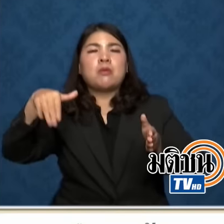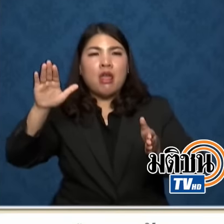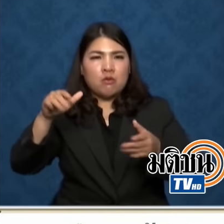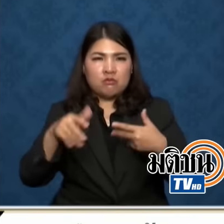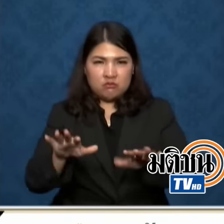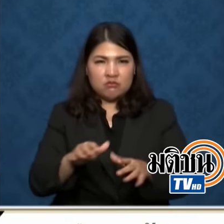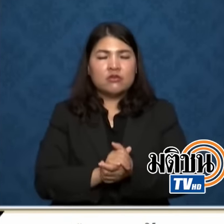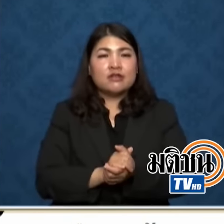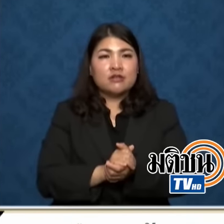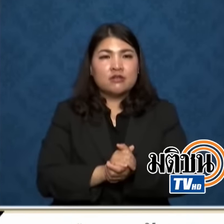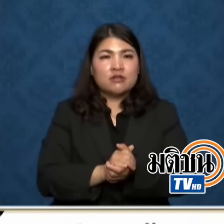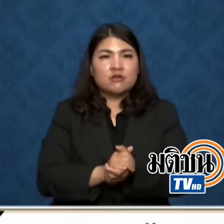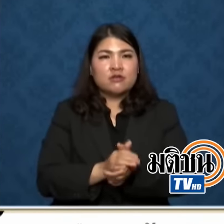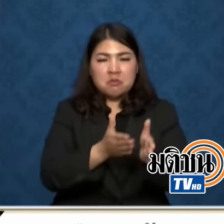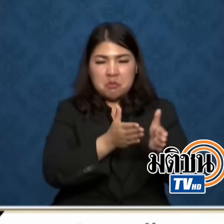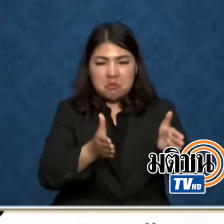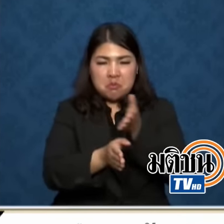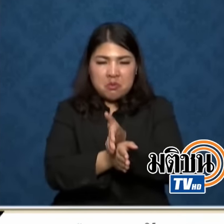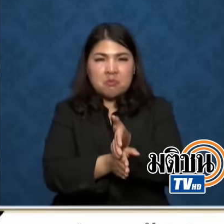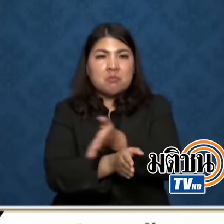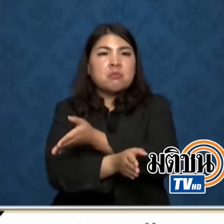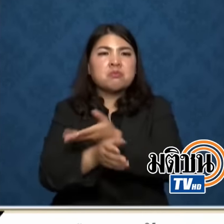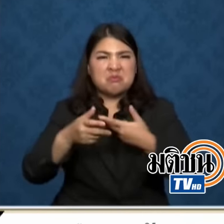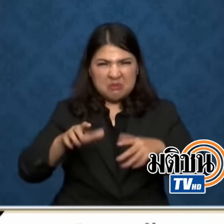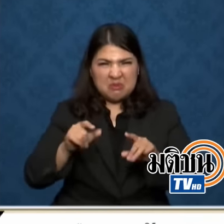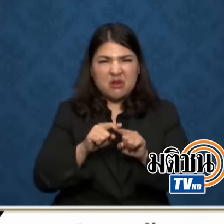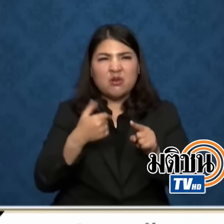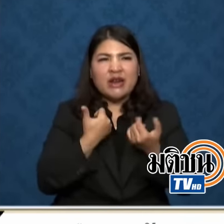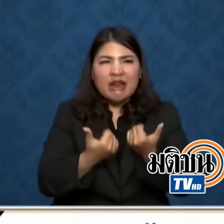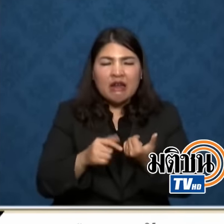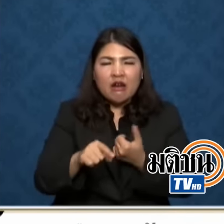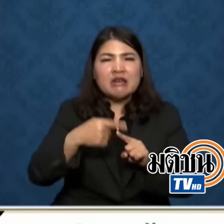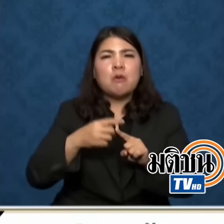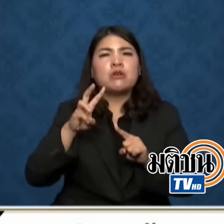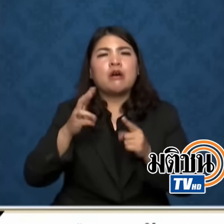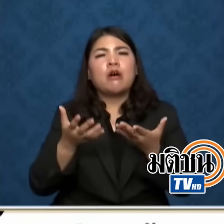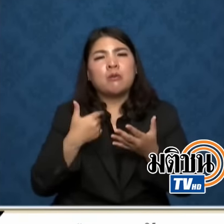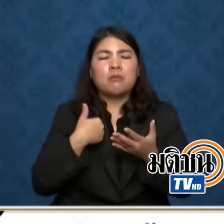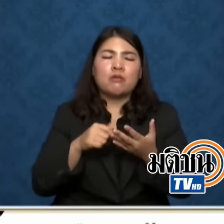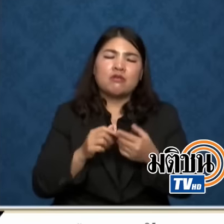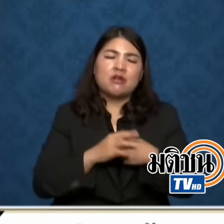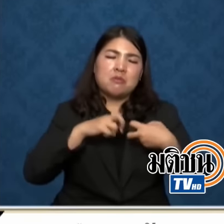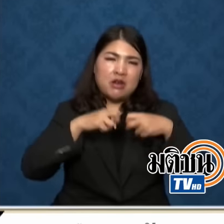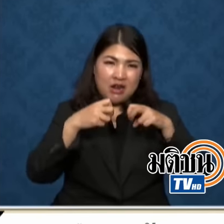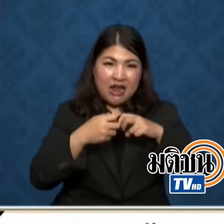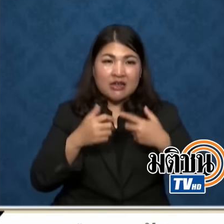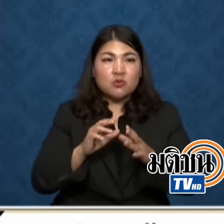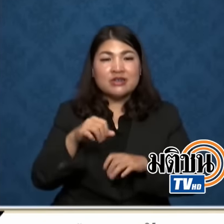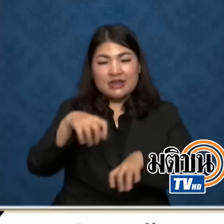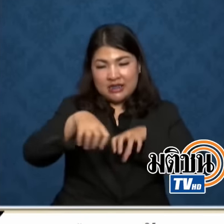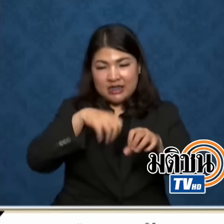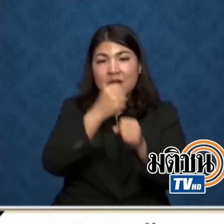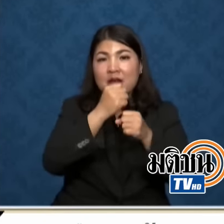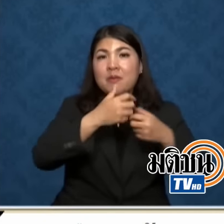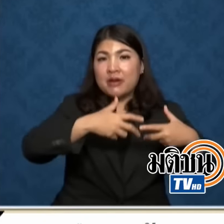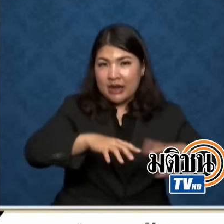ำนู่นนี่นั่นเป็นเรื่องเป็นราวครับแล้วเรามาดูกันครับว่าการที่ทำมาเป็นยังไงบ้างครับหลังจากวันที่